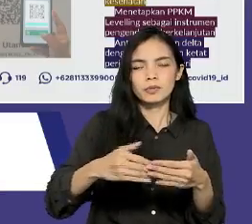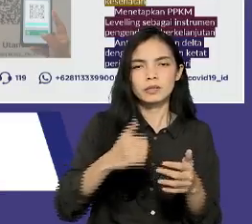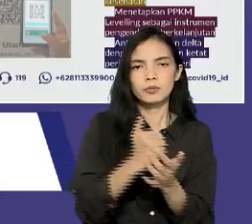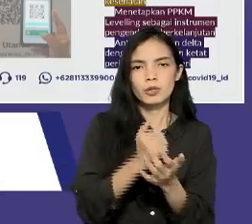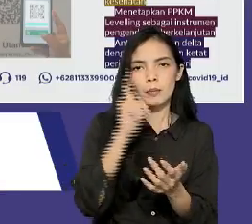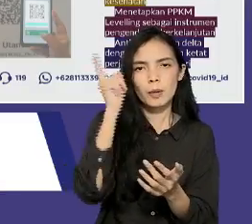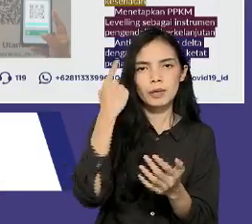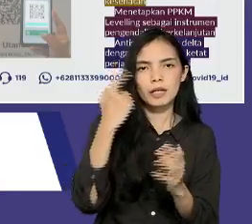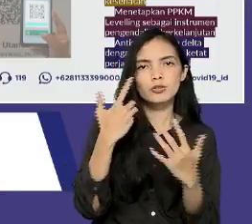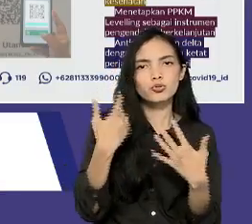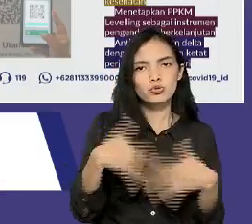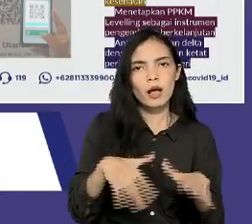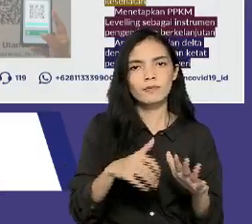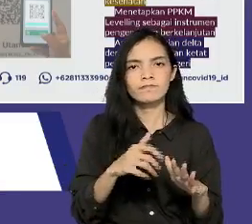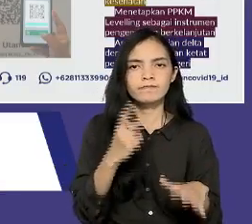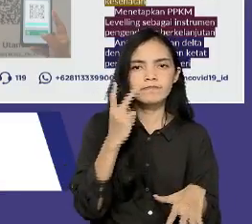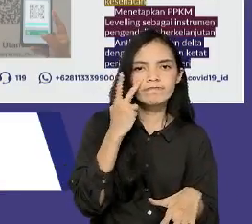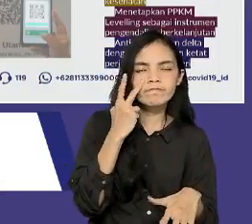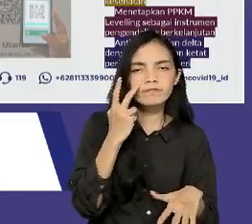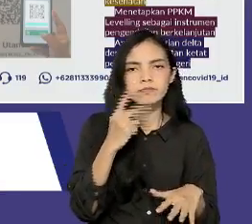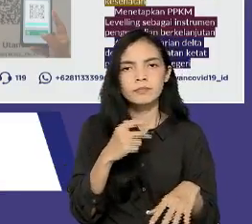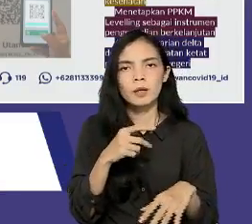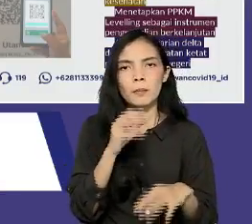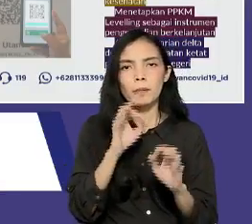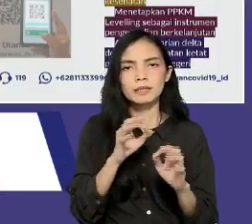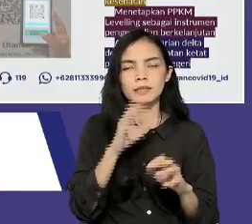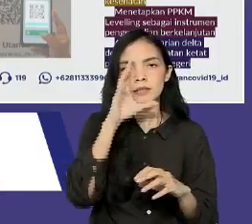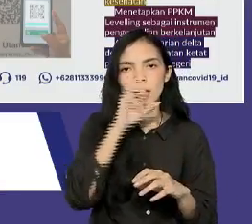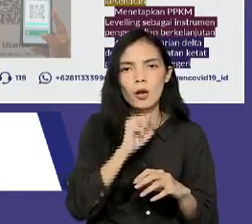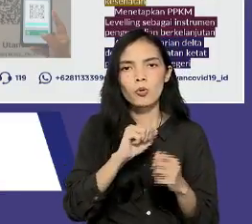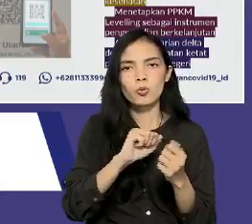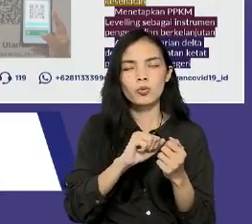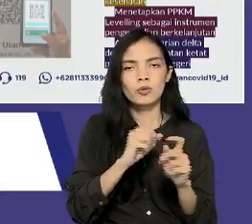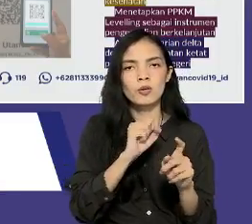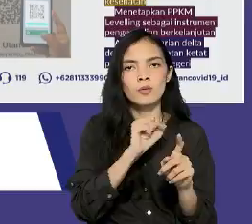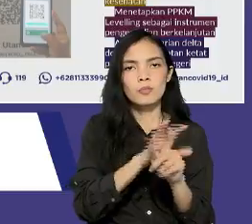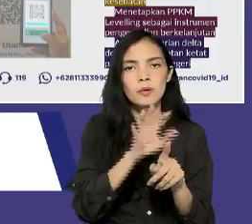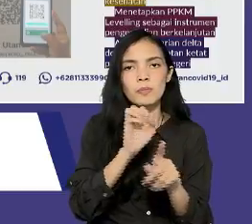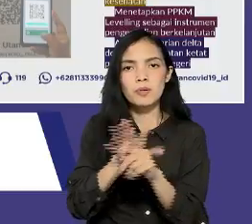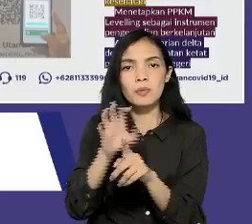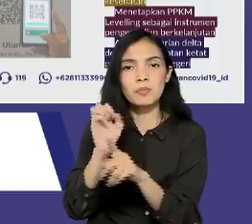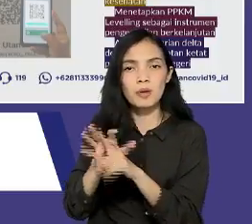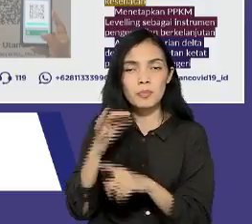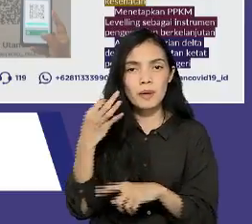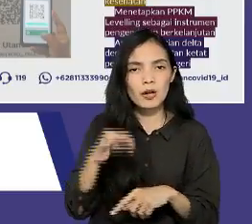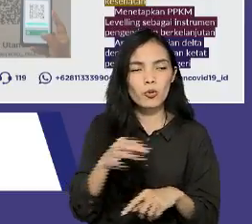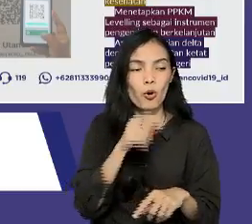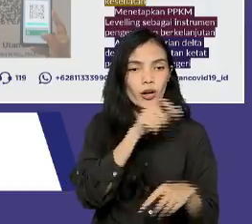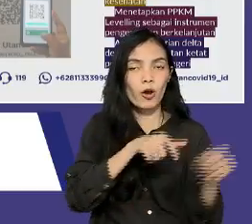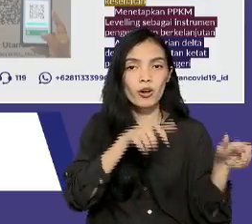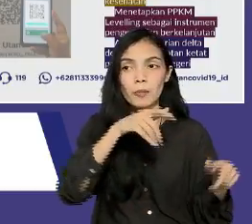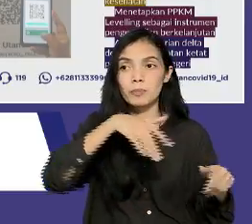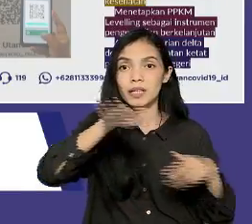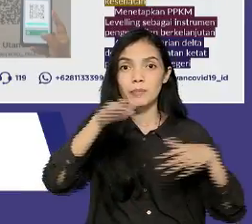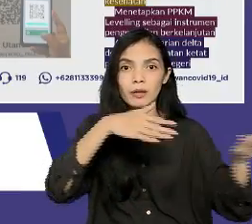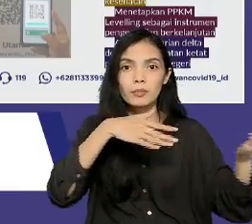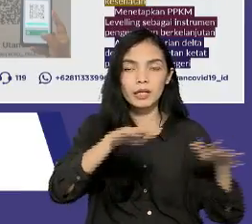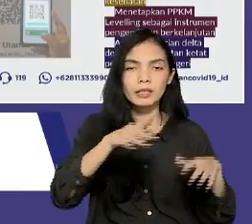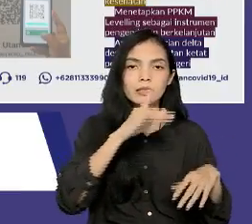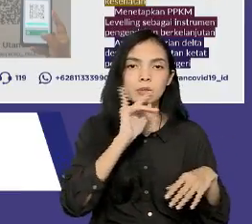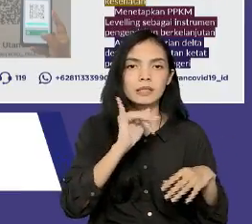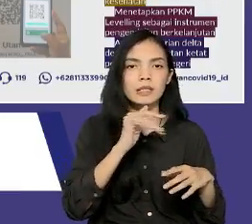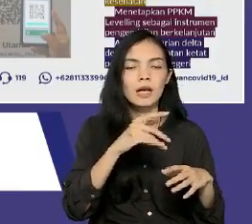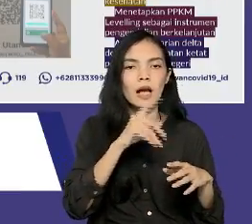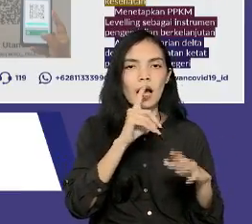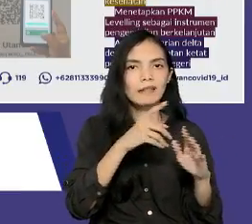melakukan antisipasi saat terjadi importasi kasus, yaitu melakukan penyesuaian aturan pelaku perjalanan, di antaranya